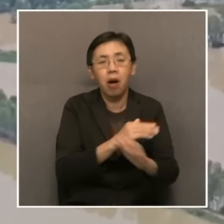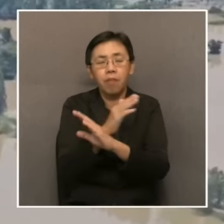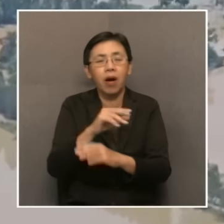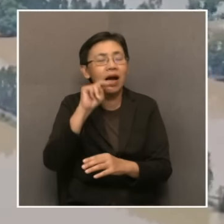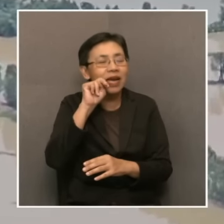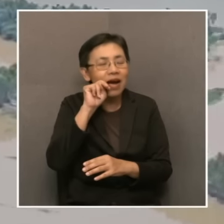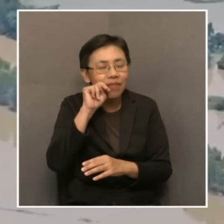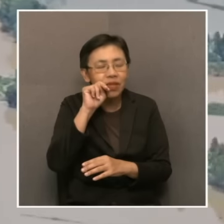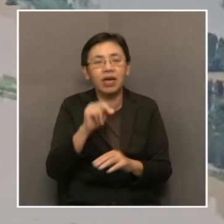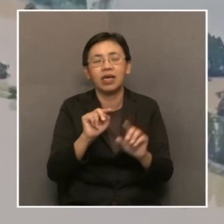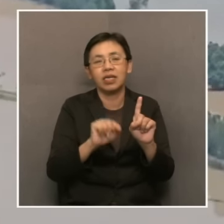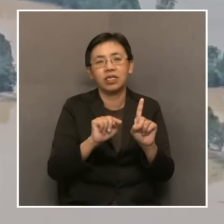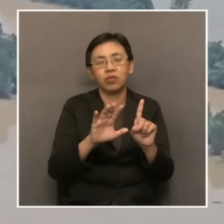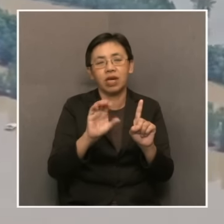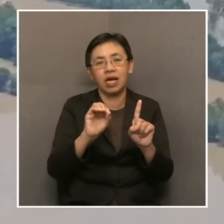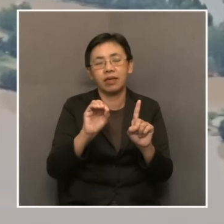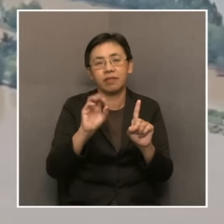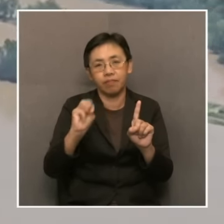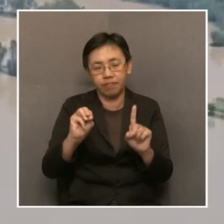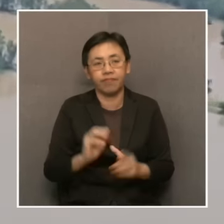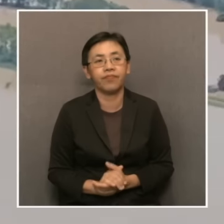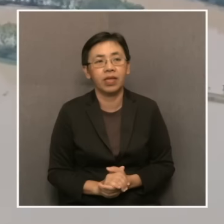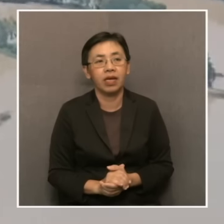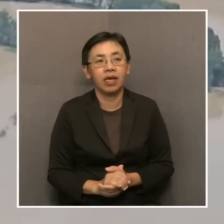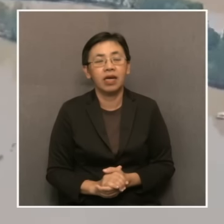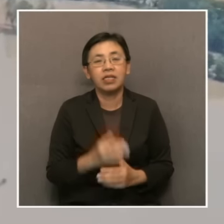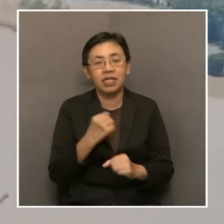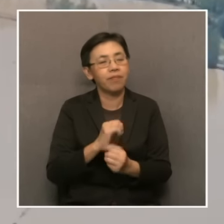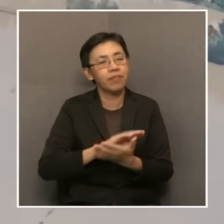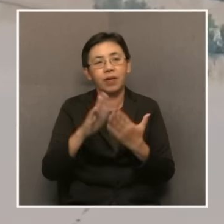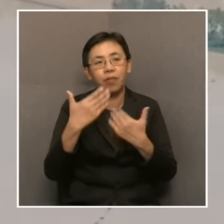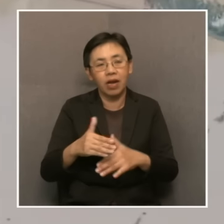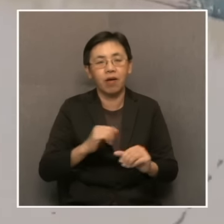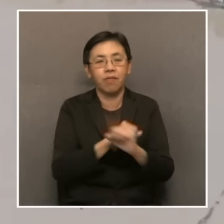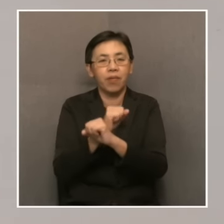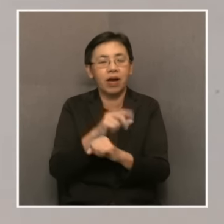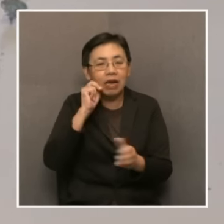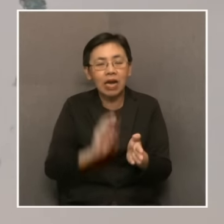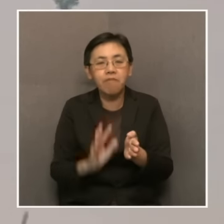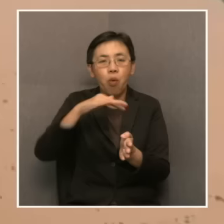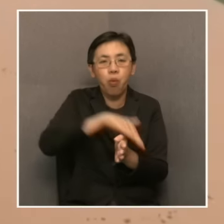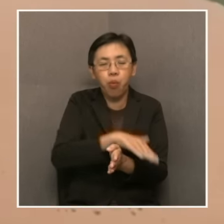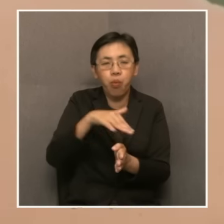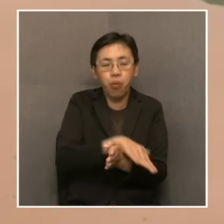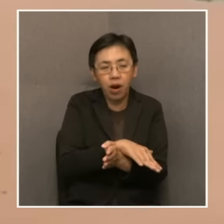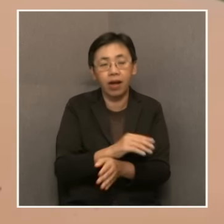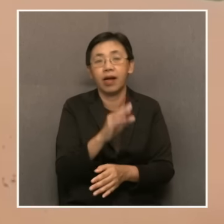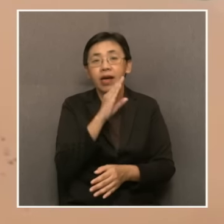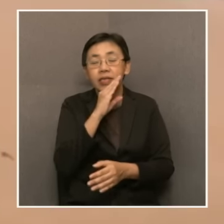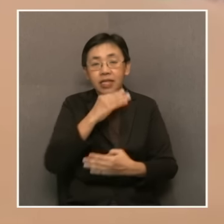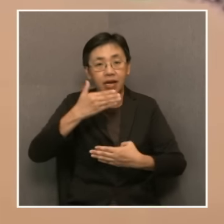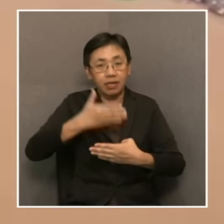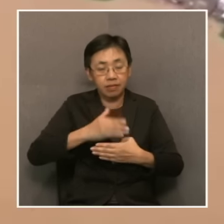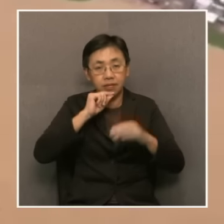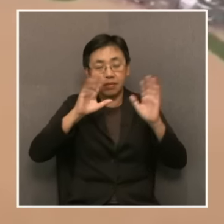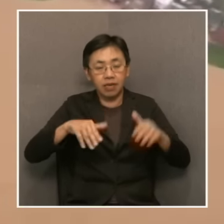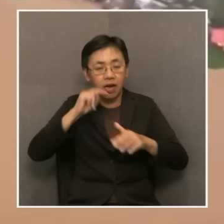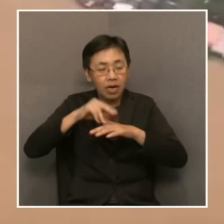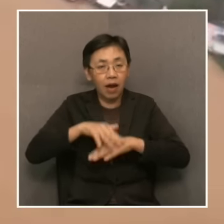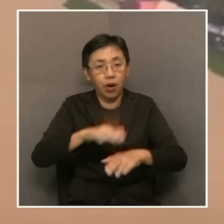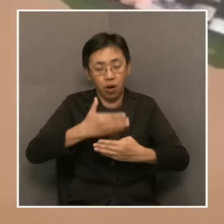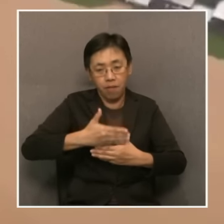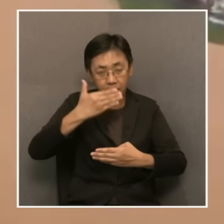เมตร50เซนติเมตรขณะนี้ก็ดำเนินการเรียบร้อยแล้วค่ะหากมีการระบายน้ำจากเขื่อนเจ้าพระยาเกิน 1,500